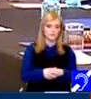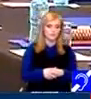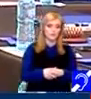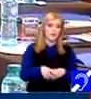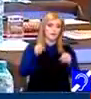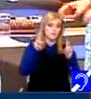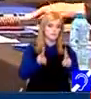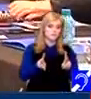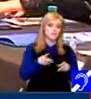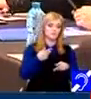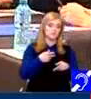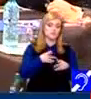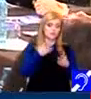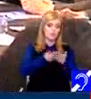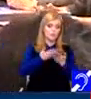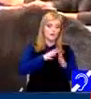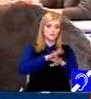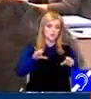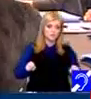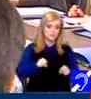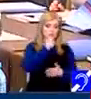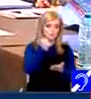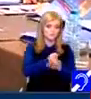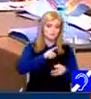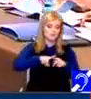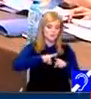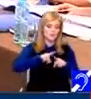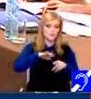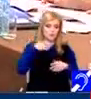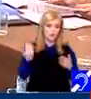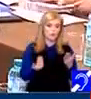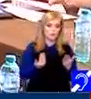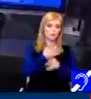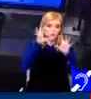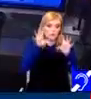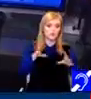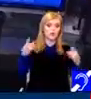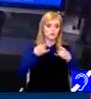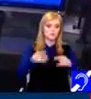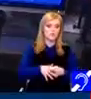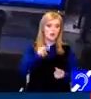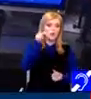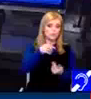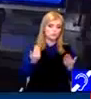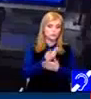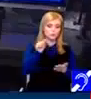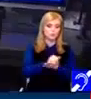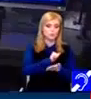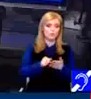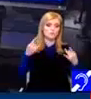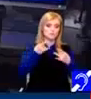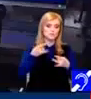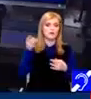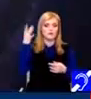dispunem. Experții media recomandă autorităților să adopte cât mai grabnic noul cod al audiovizualului. Potrivit noului document